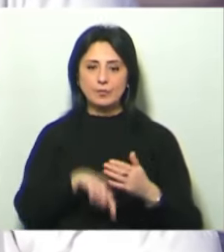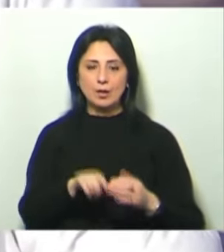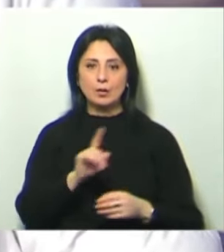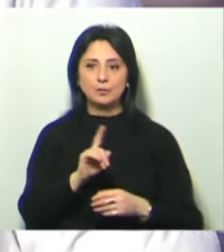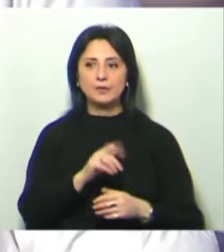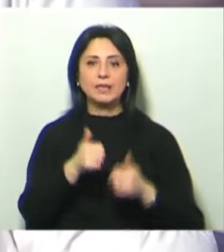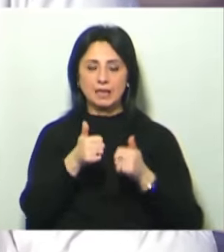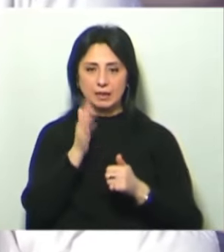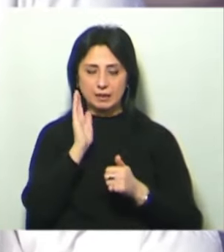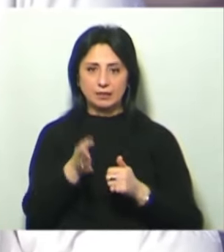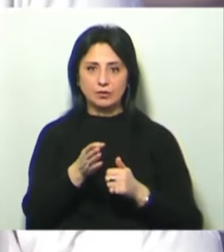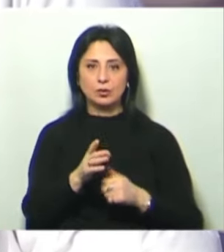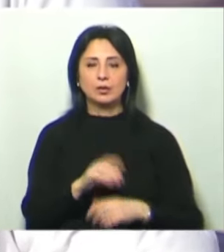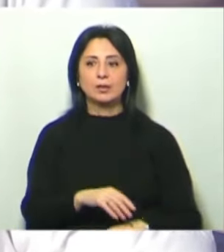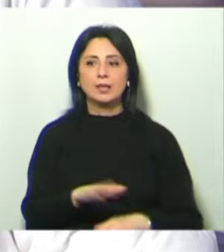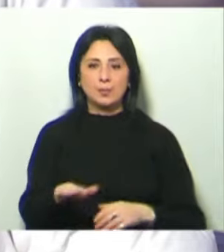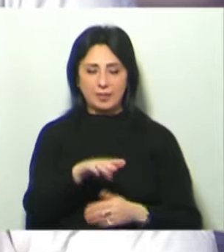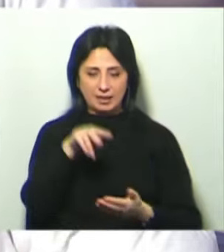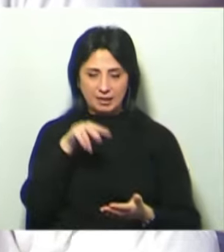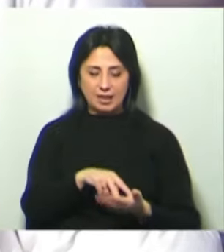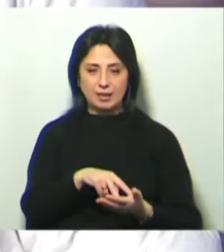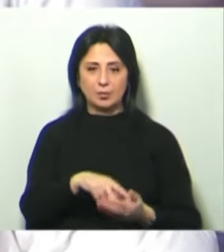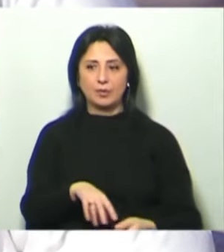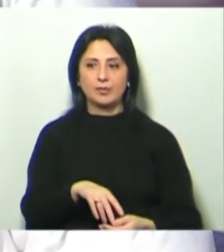რომ კარგად იქნება, რომ ფეხზე